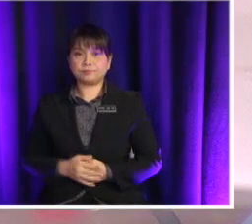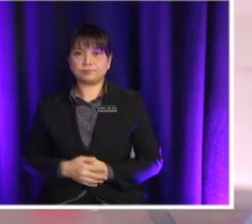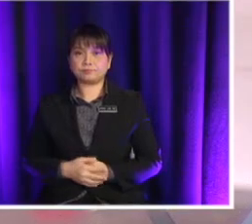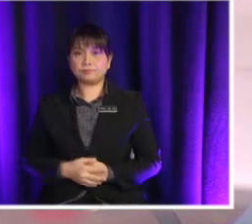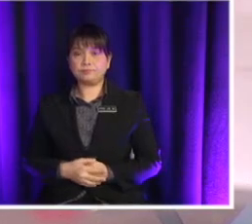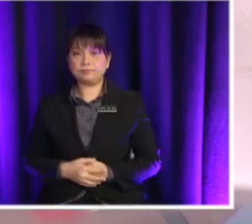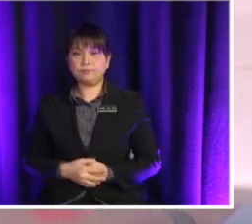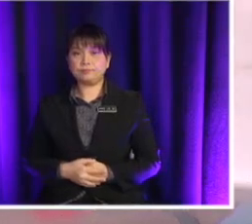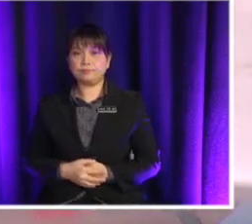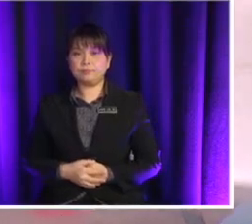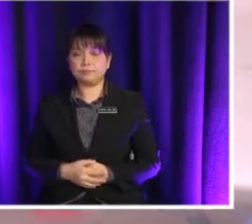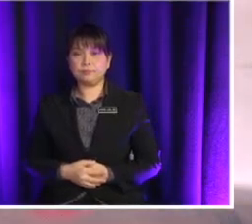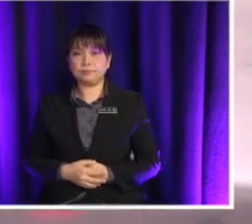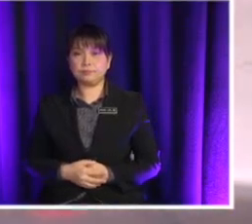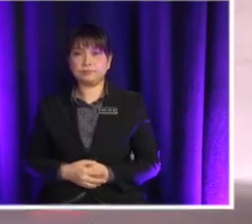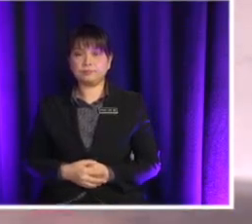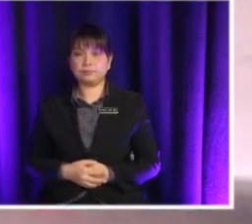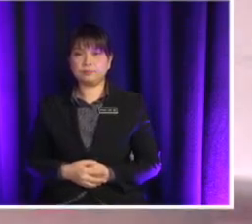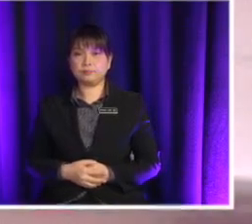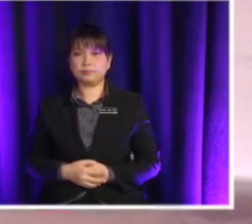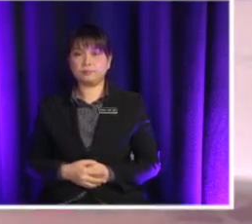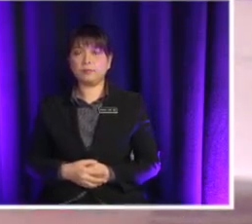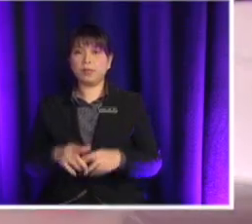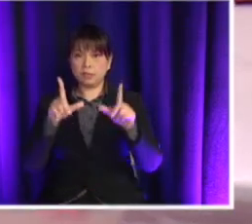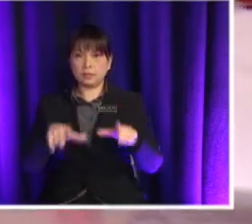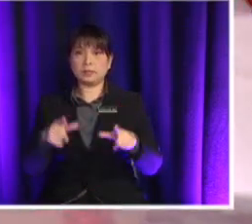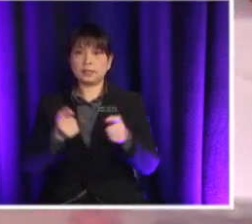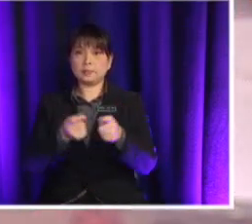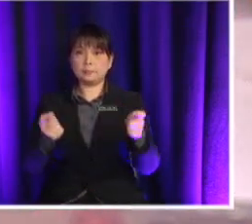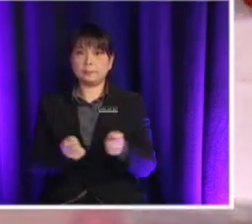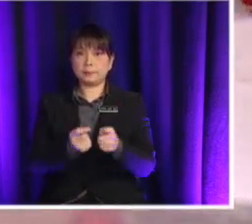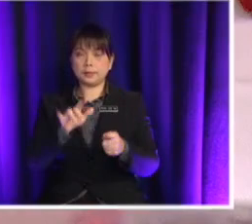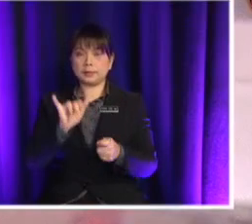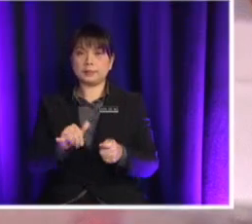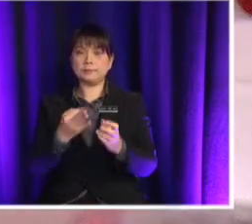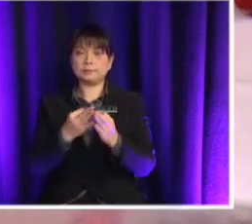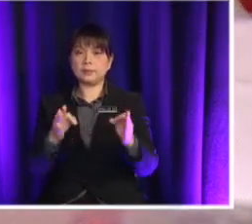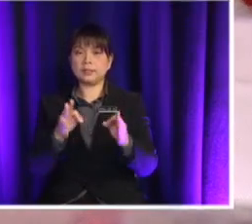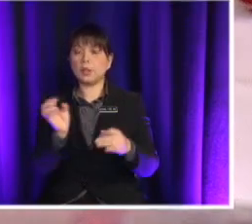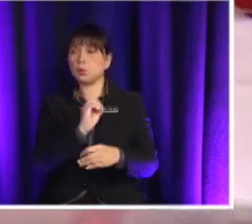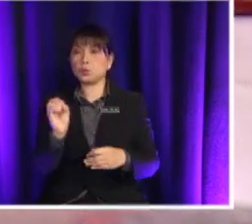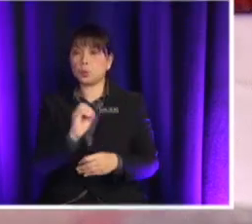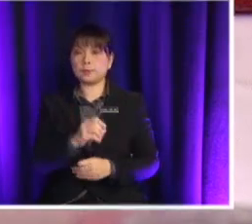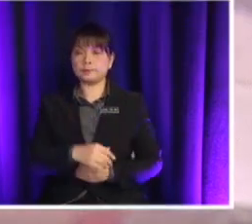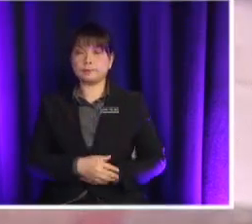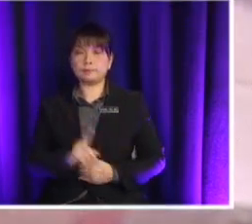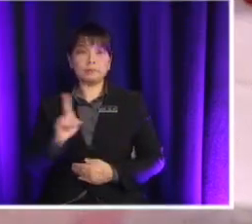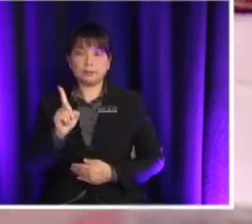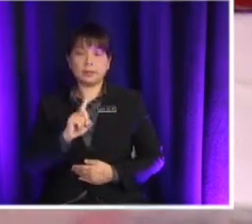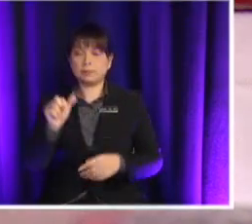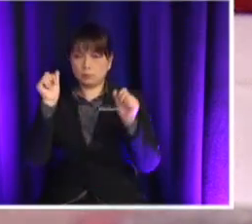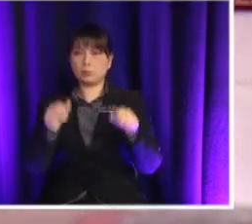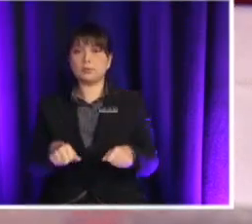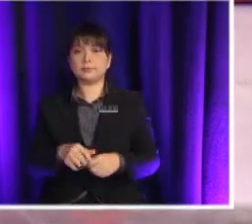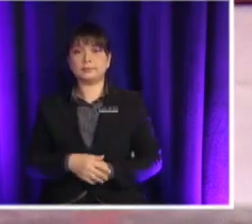ini pengalih tadi kan. So, kita letak tempat yang free. Kat mana kita nak letak? Okey, terpulang. Okey,